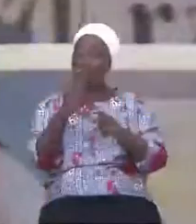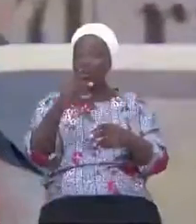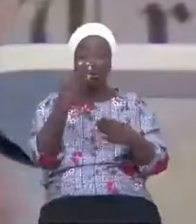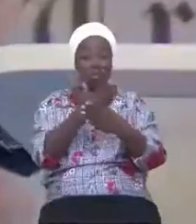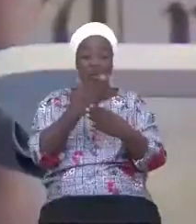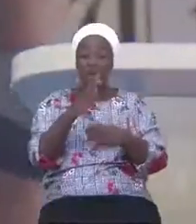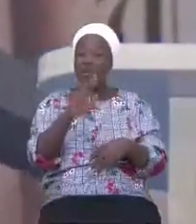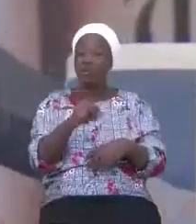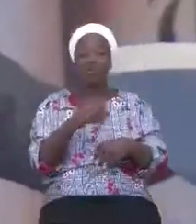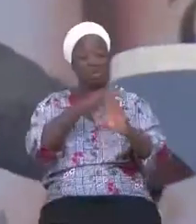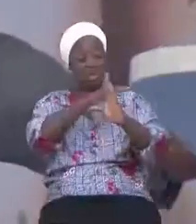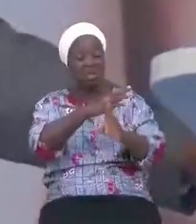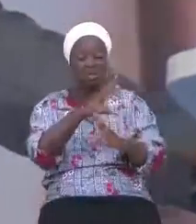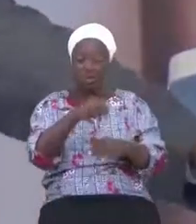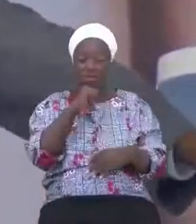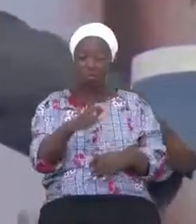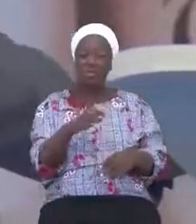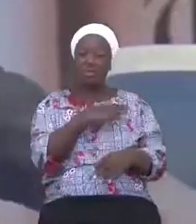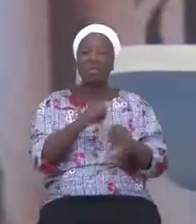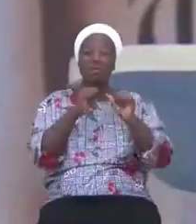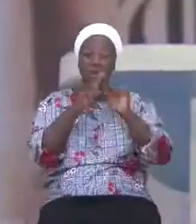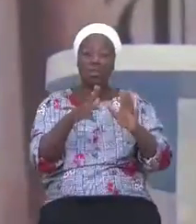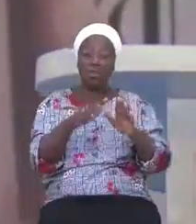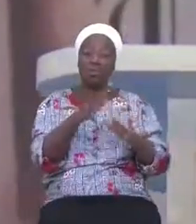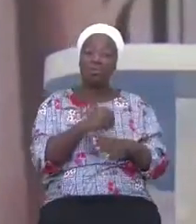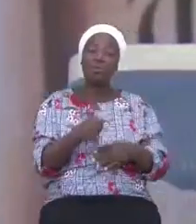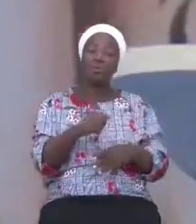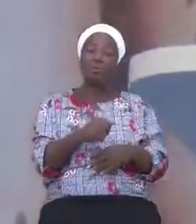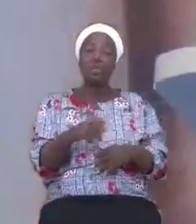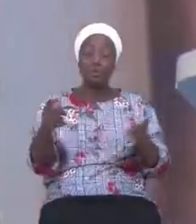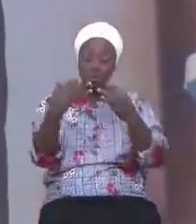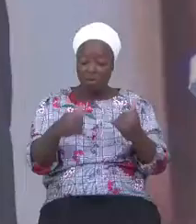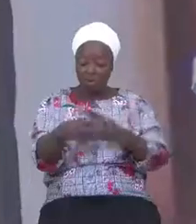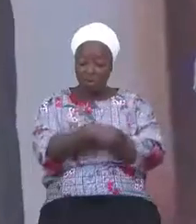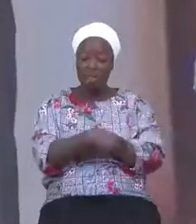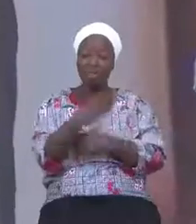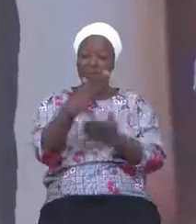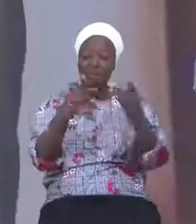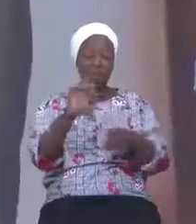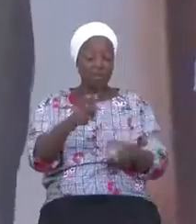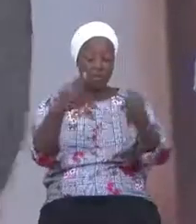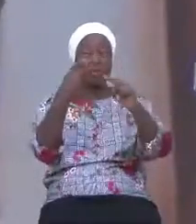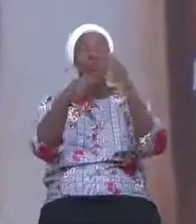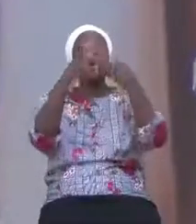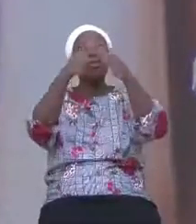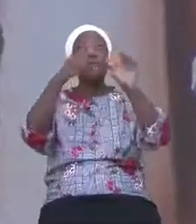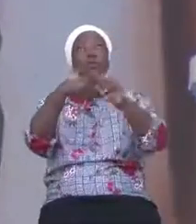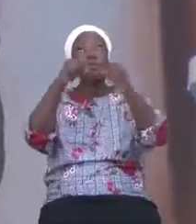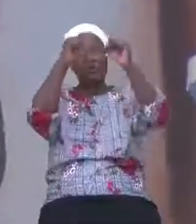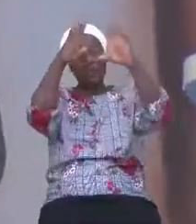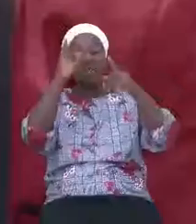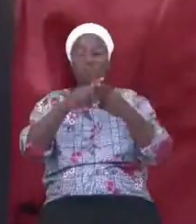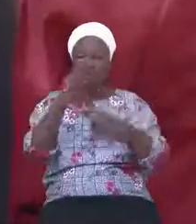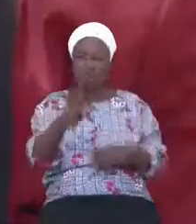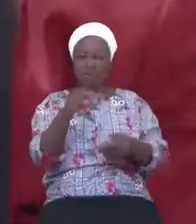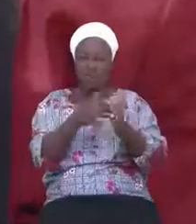distraction, il n'y aura pas d'obstacle, il n'y aura pas de blocage aujourd'hui. Quelque chose doit venir du ciel, pour, du Père, pour toi.